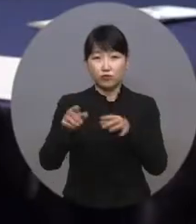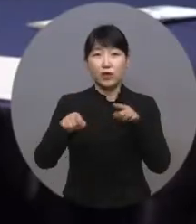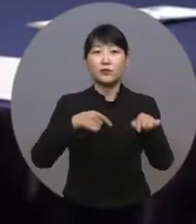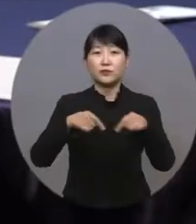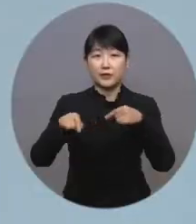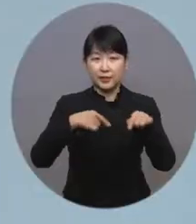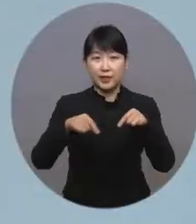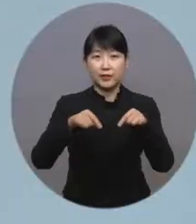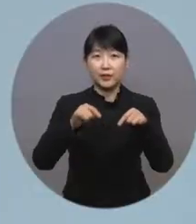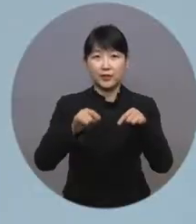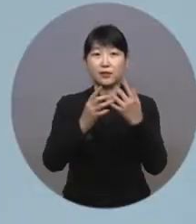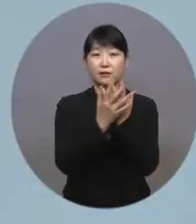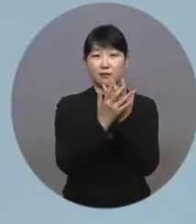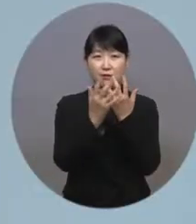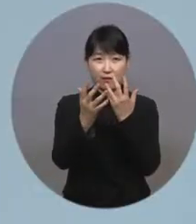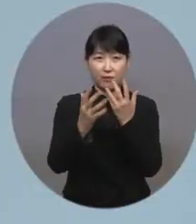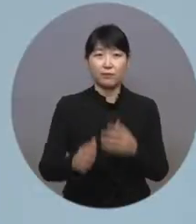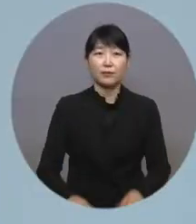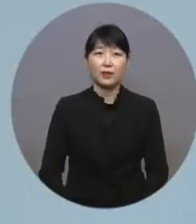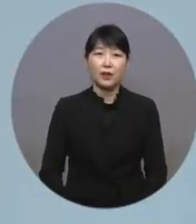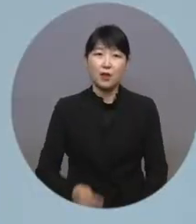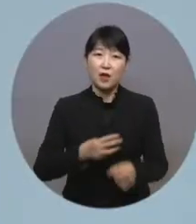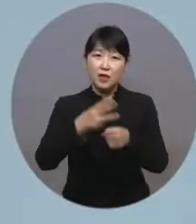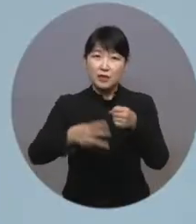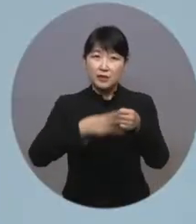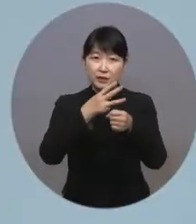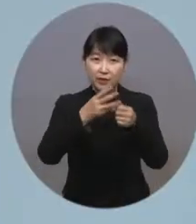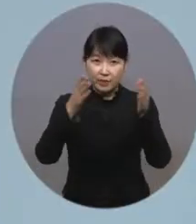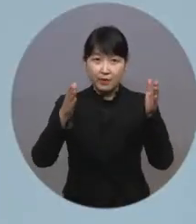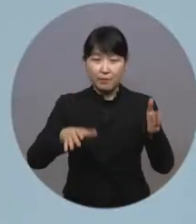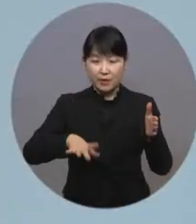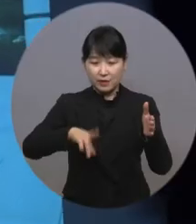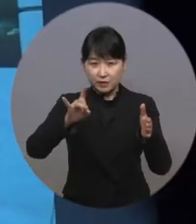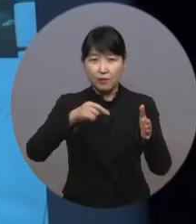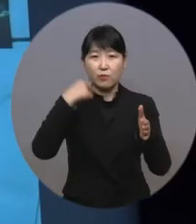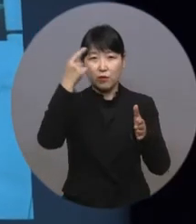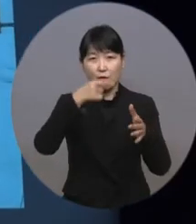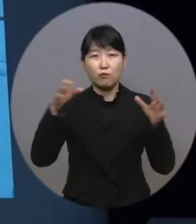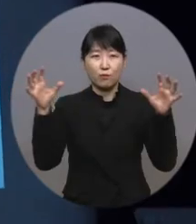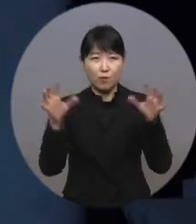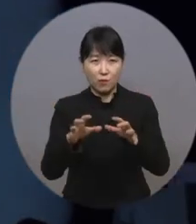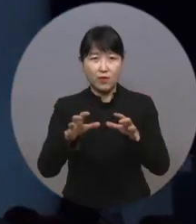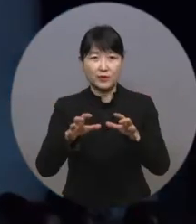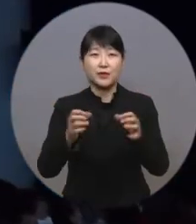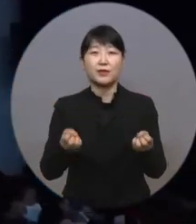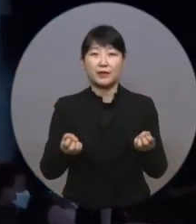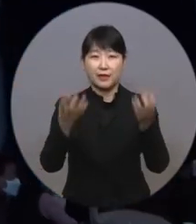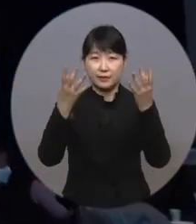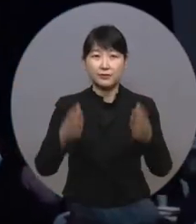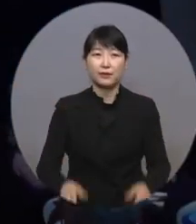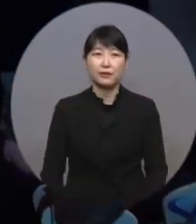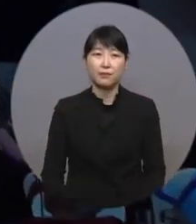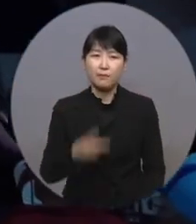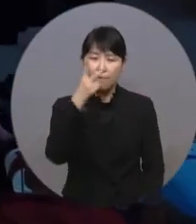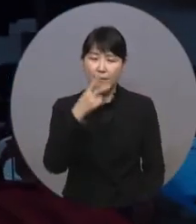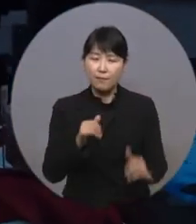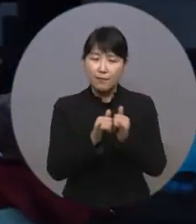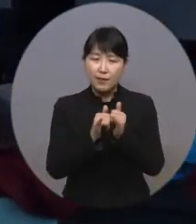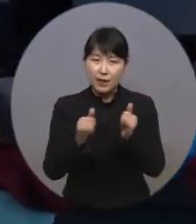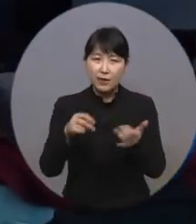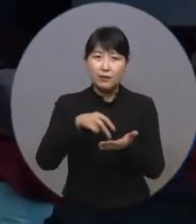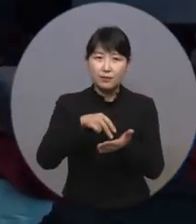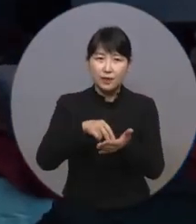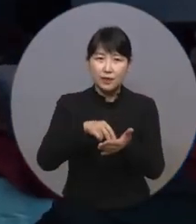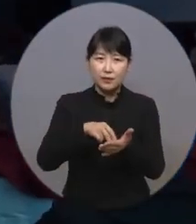원주시 지혜가 주관하는 이번 대회는 3년만에 대면행사로 열렸습니다 시각장애인이 길을 찾고 활동하는 흰